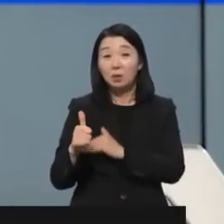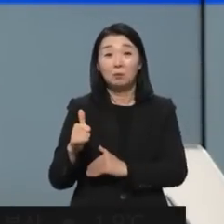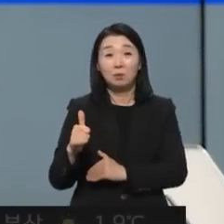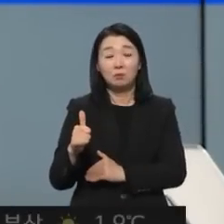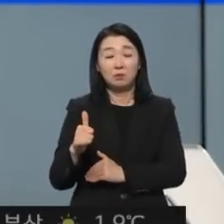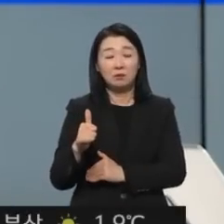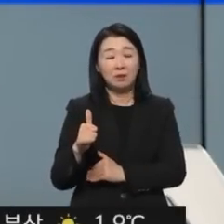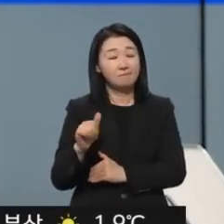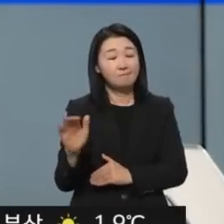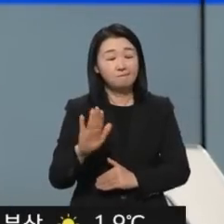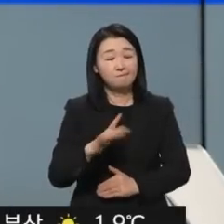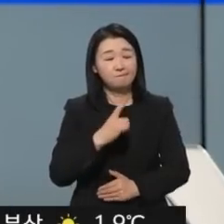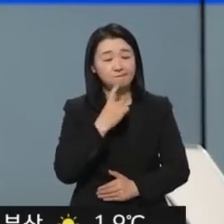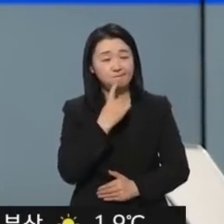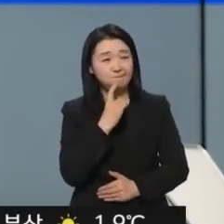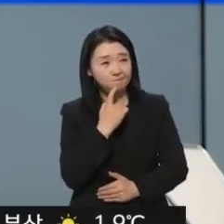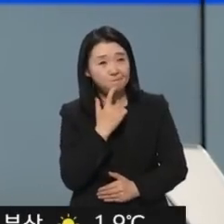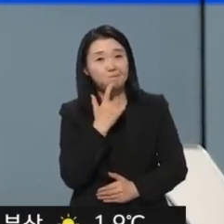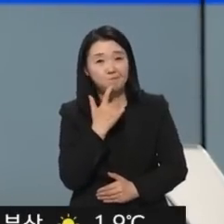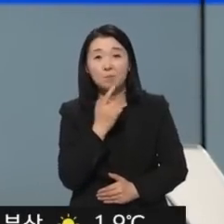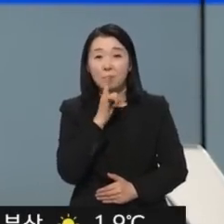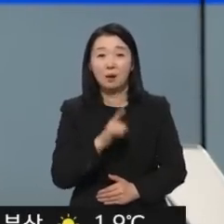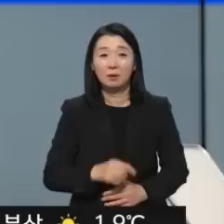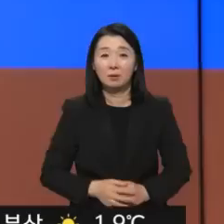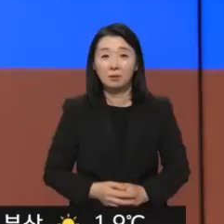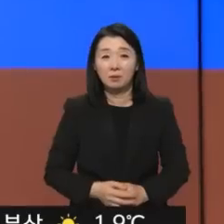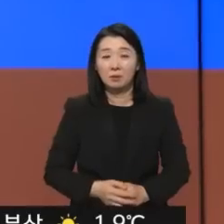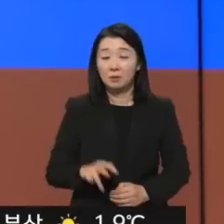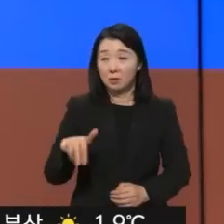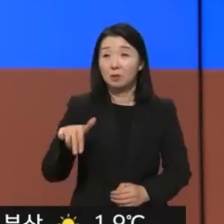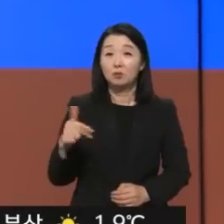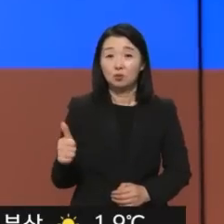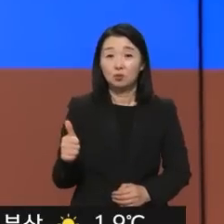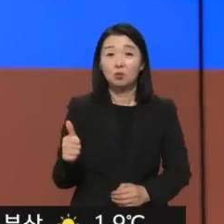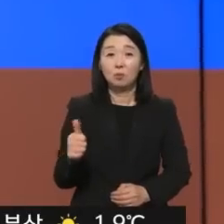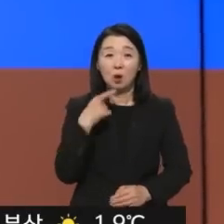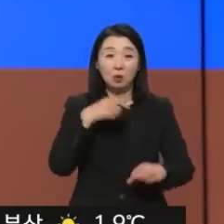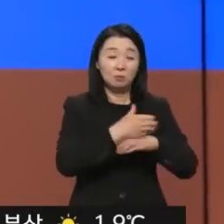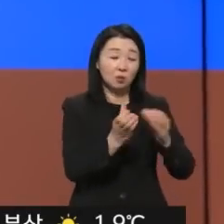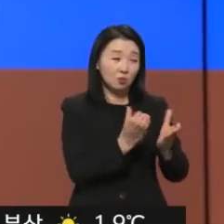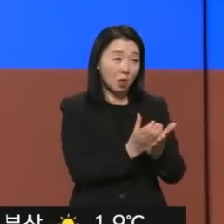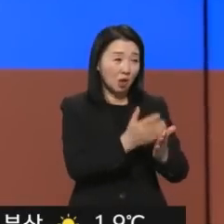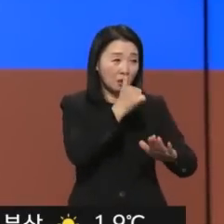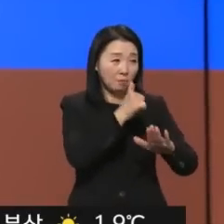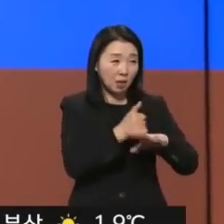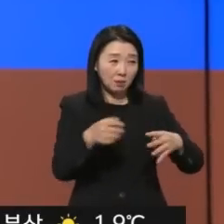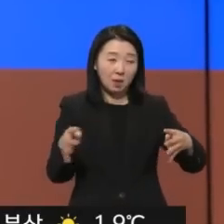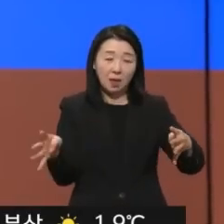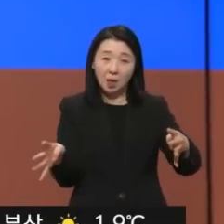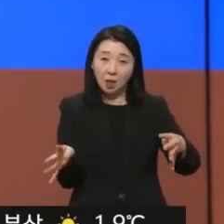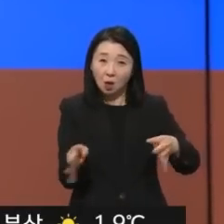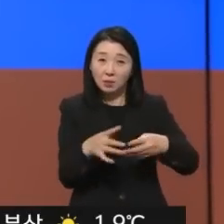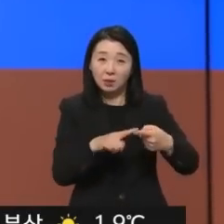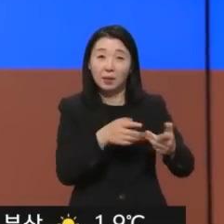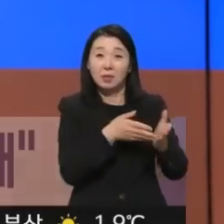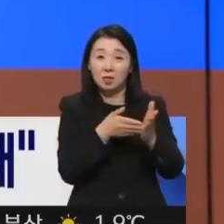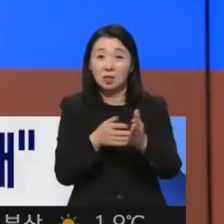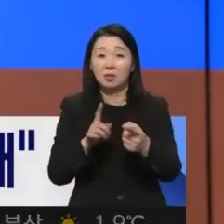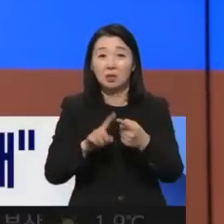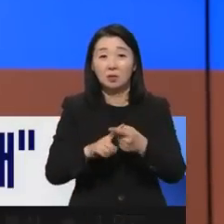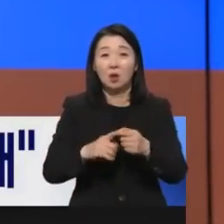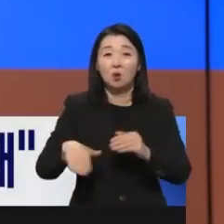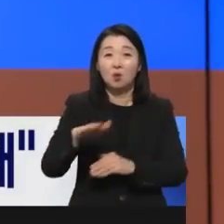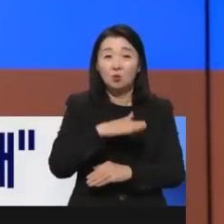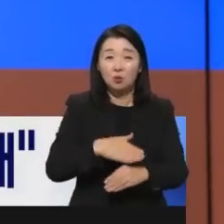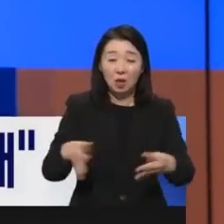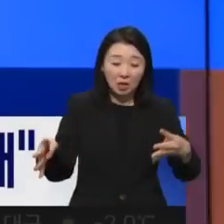절대로 물러서지 않겠다는 입장을 오늘 분명히 했죠. 네, 주 원내대표도 이제 민주당이 최종 협상안 제시를 요구한 데 대해서 우리가 최종 협상할